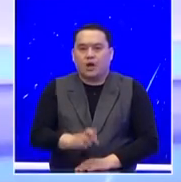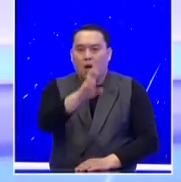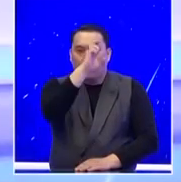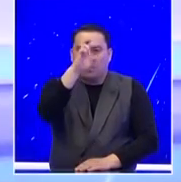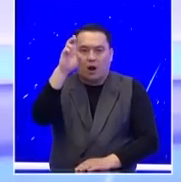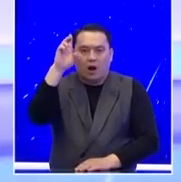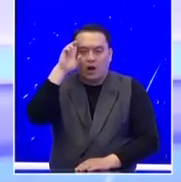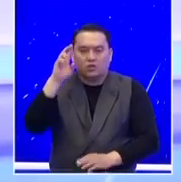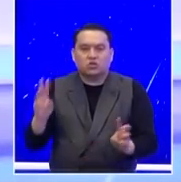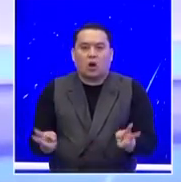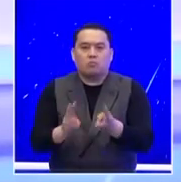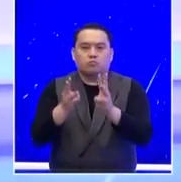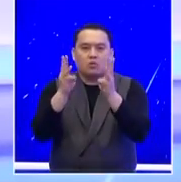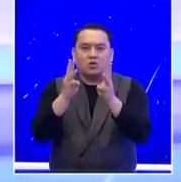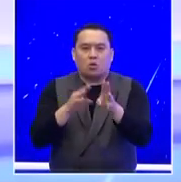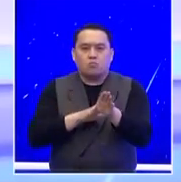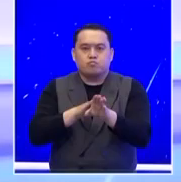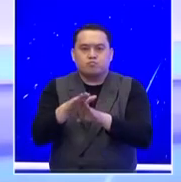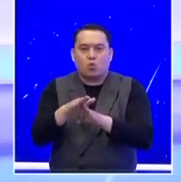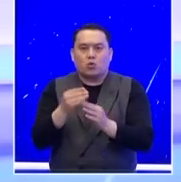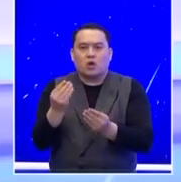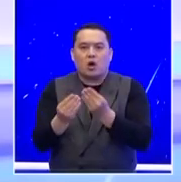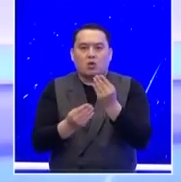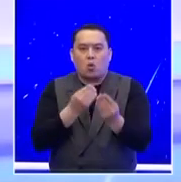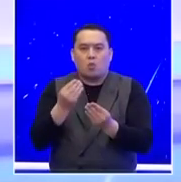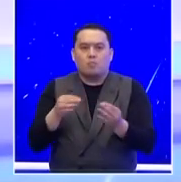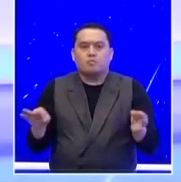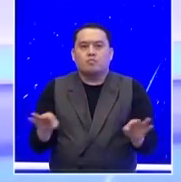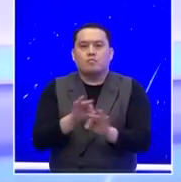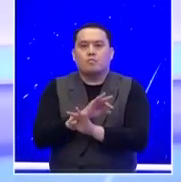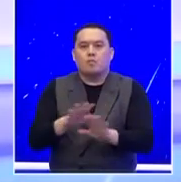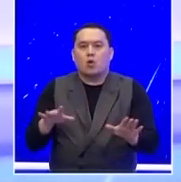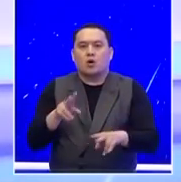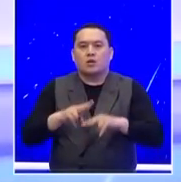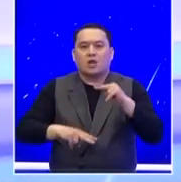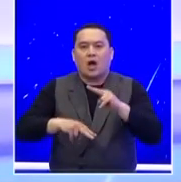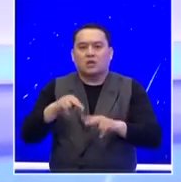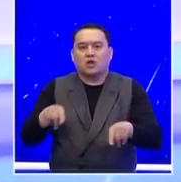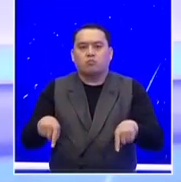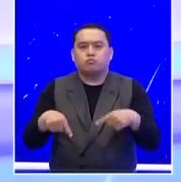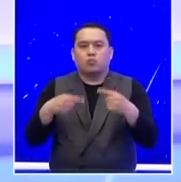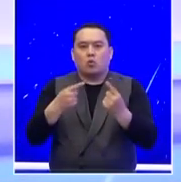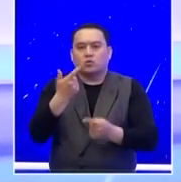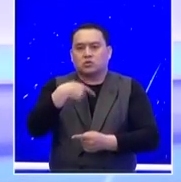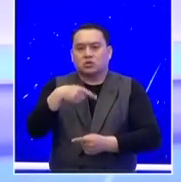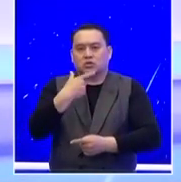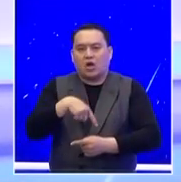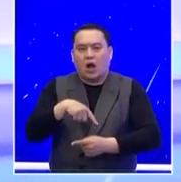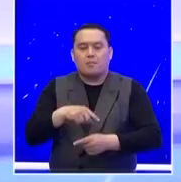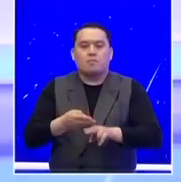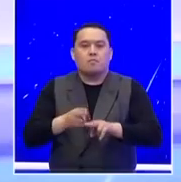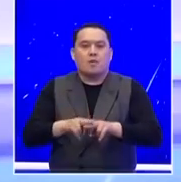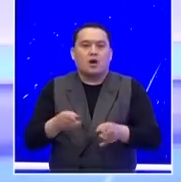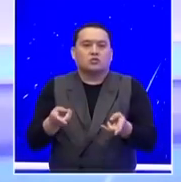Бразильский пожарный Элиэльсон Сильва в полной выкладке играет популярные мелодии, чтобы поднять настроение находящимся в самоизоляции жителям